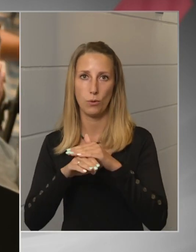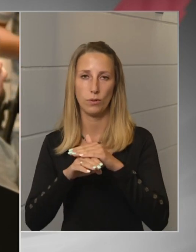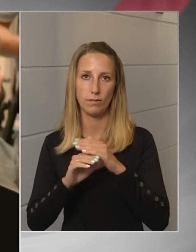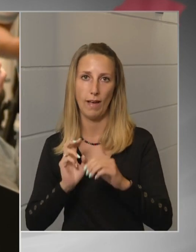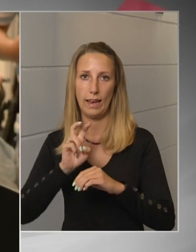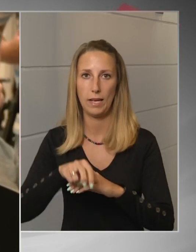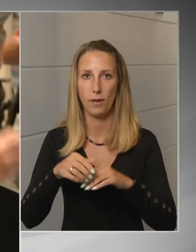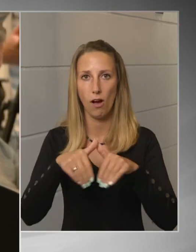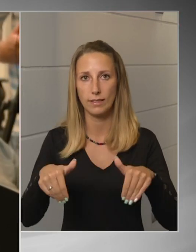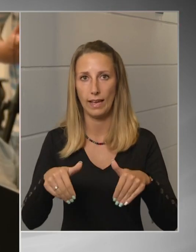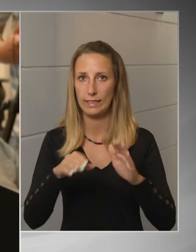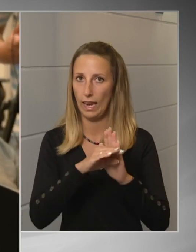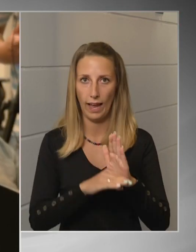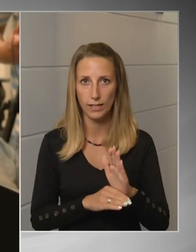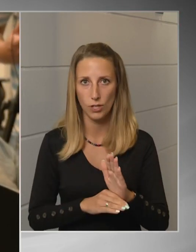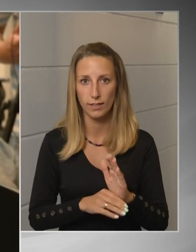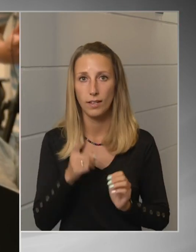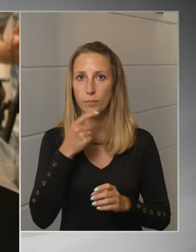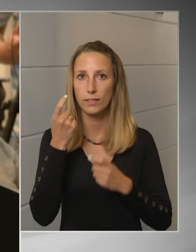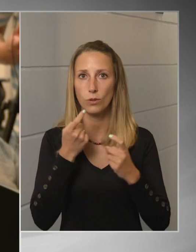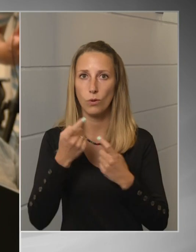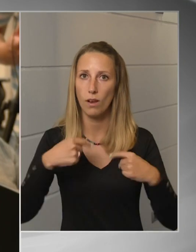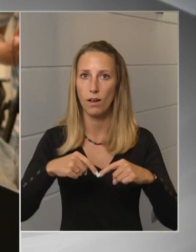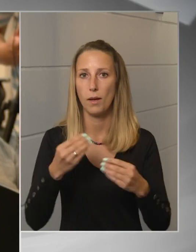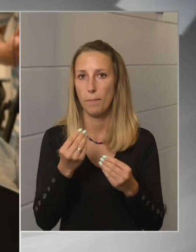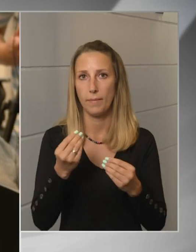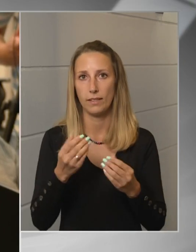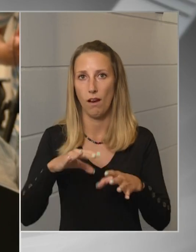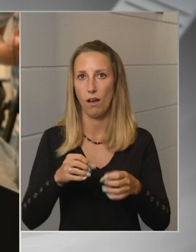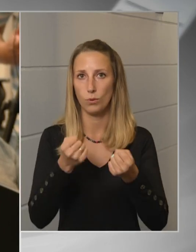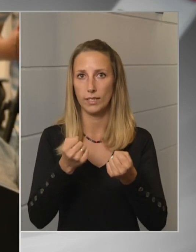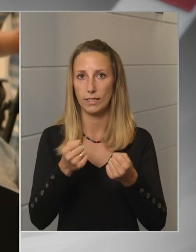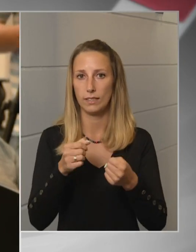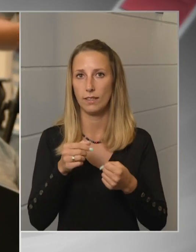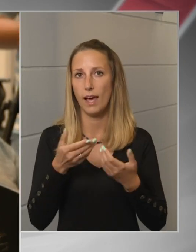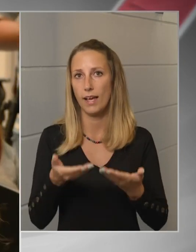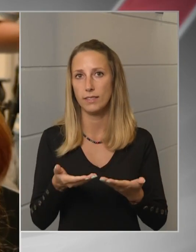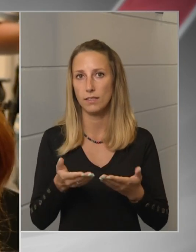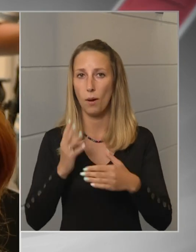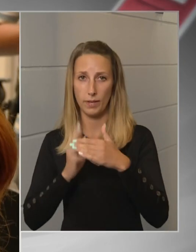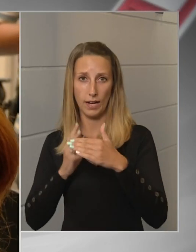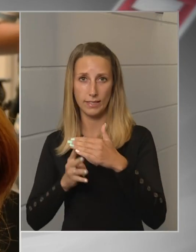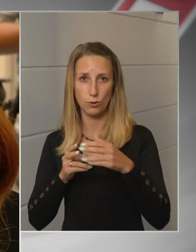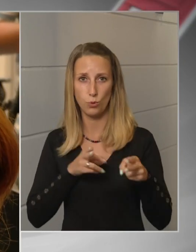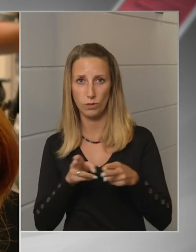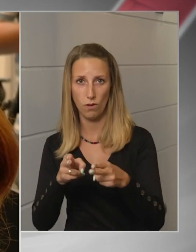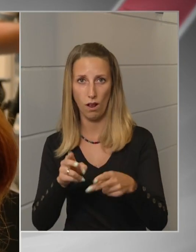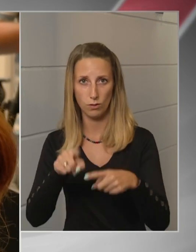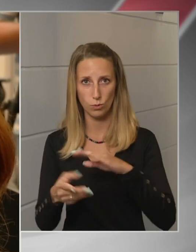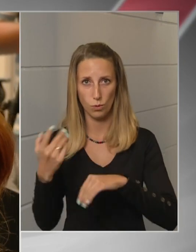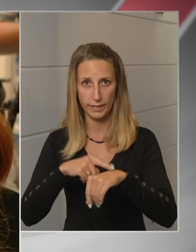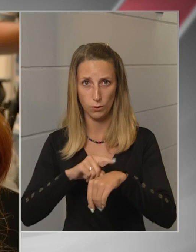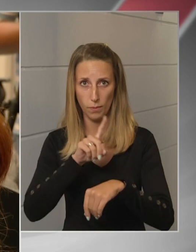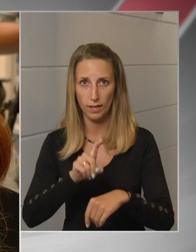illegálisan? Mit gondolnak arra, hogy miért alakult ki ez a migrációs útvonal az utóbbi időben?